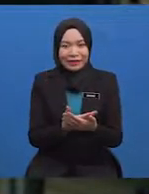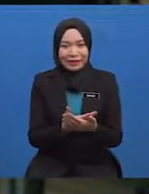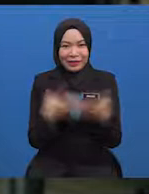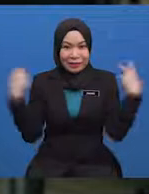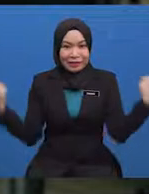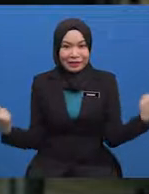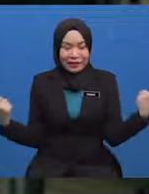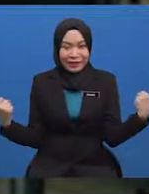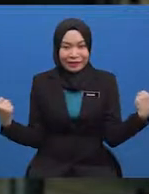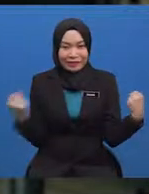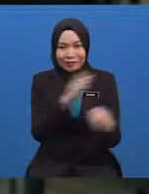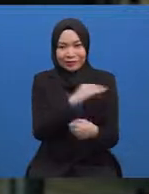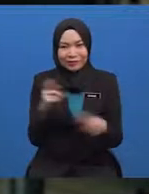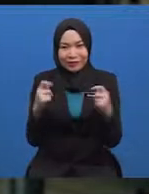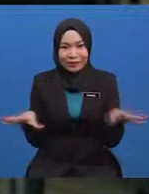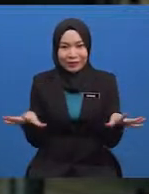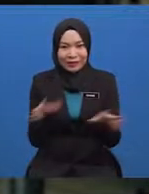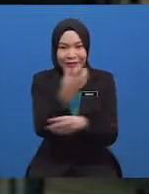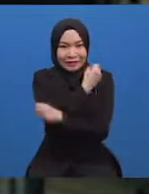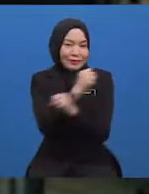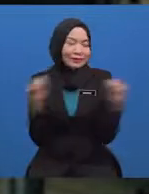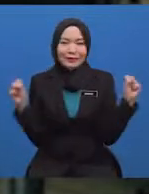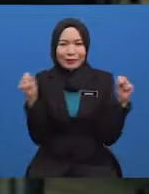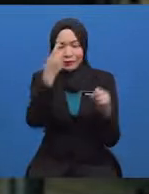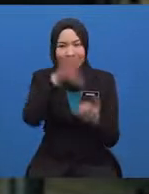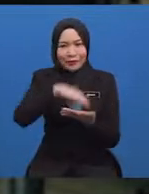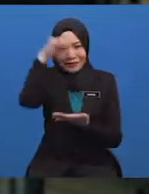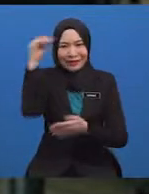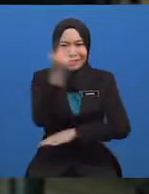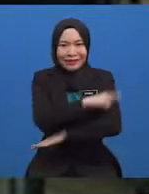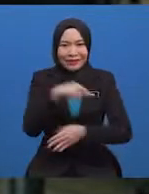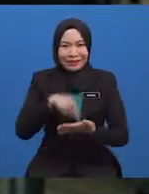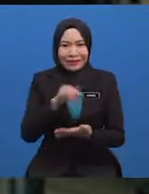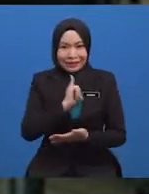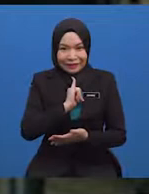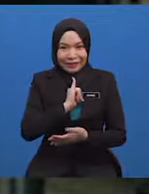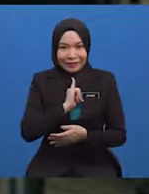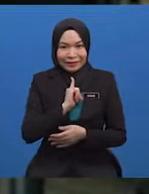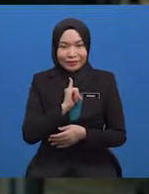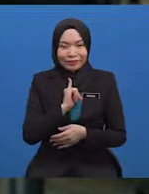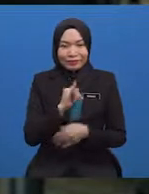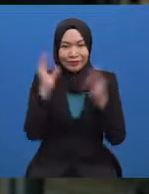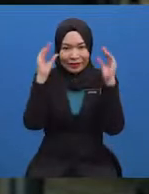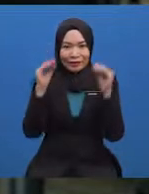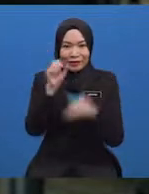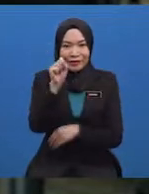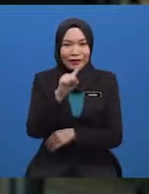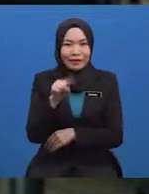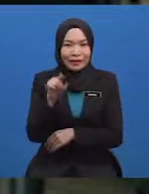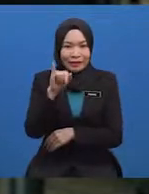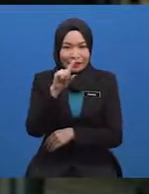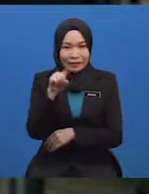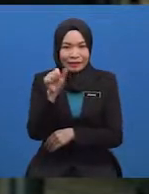keadaan sihat dan telah bersedia untuk belajar hari ini. Saya, Puan Azizah binti Had,